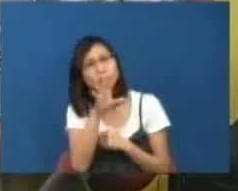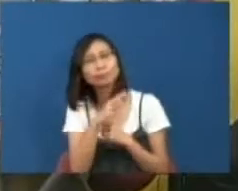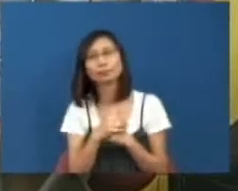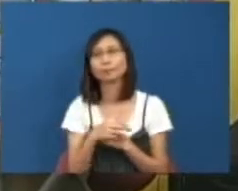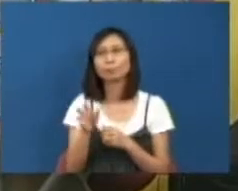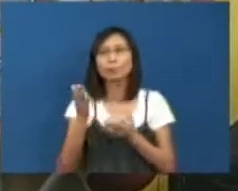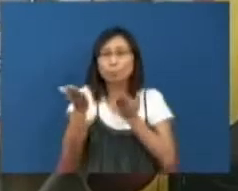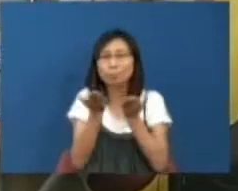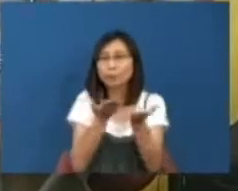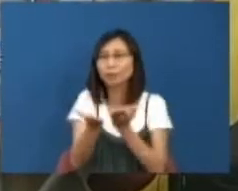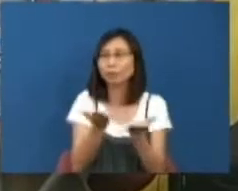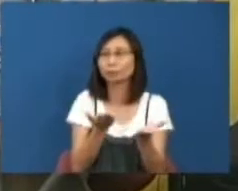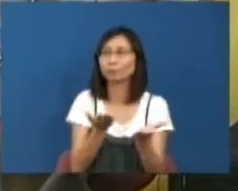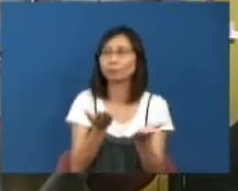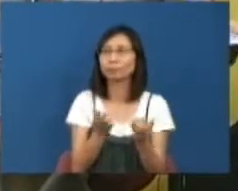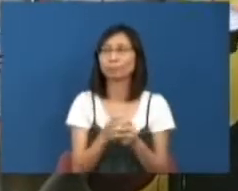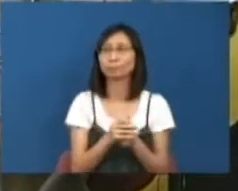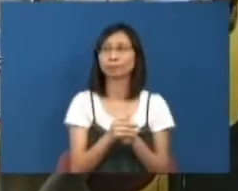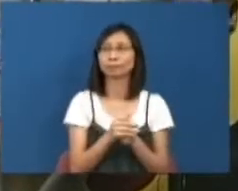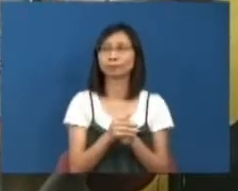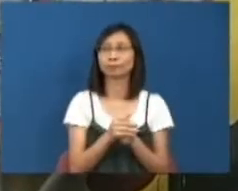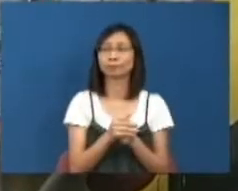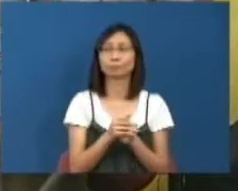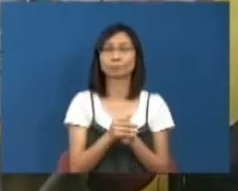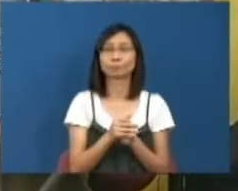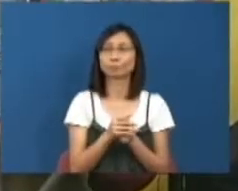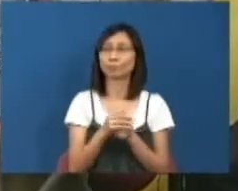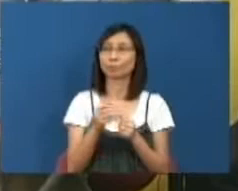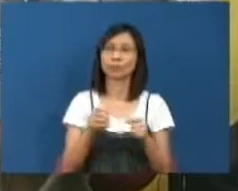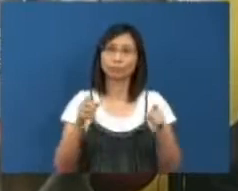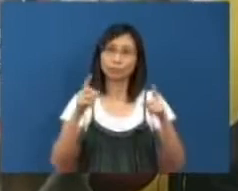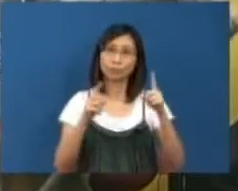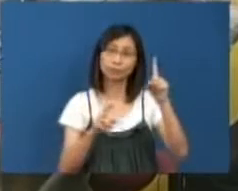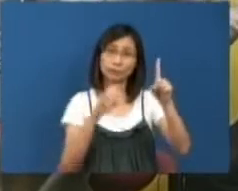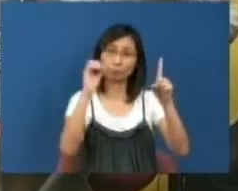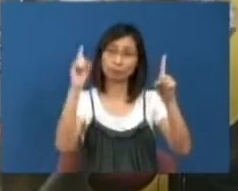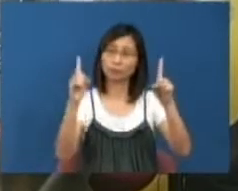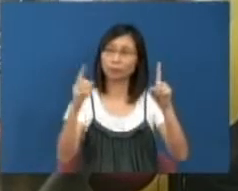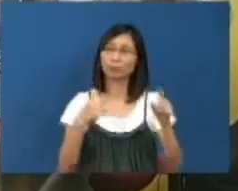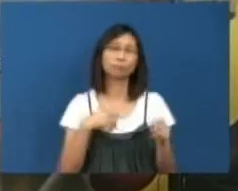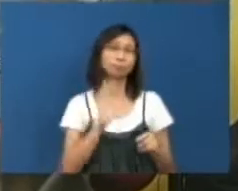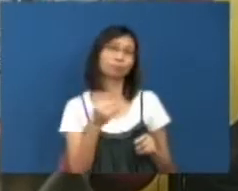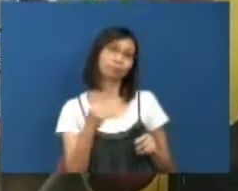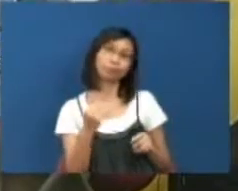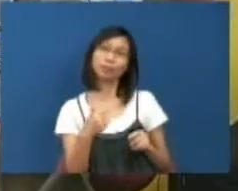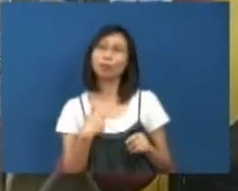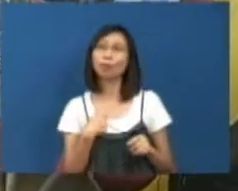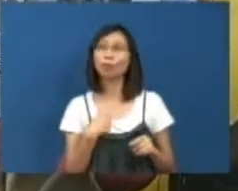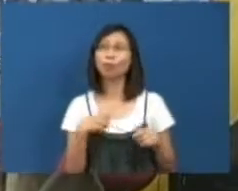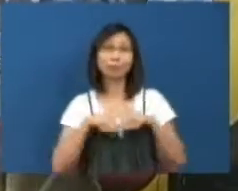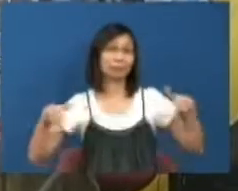比嗱，而家當嗱當然嗱嘢，即係我哋咁項目咧就唔能夠一比一嘅。咁我而家大膽問一下啦，嗱如果嗱我